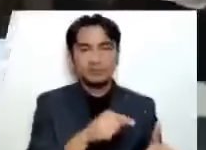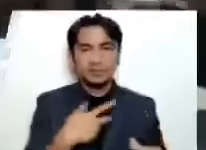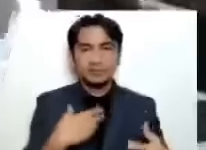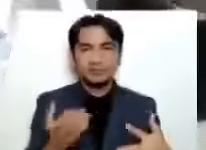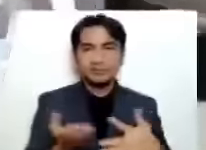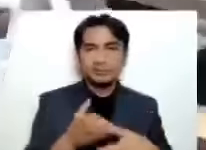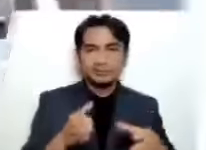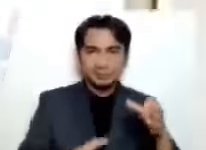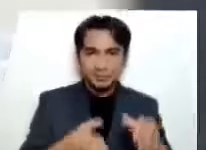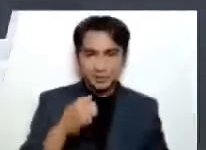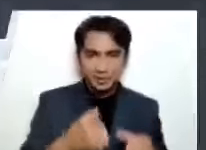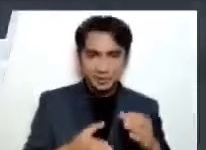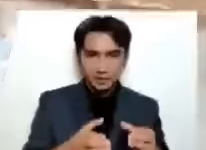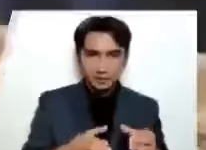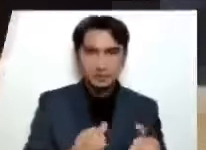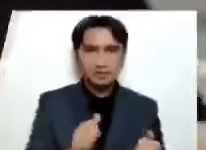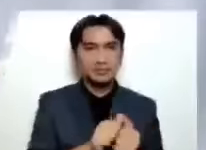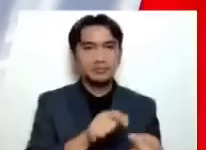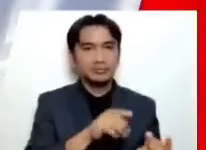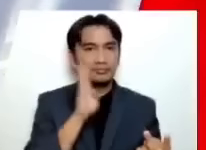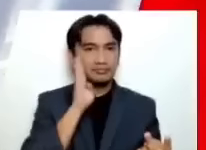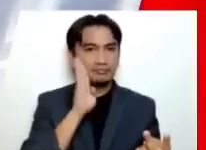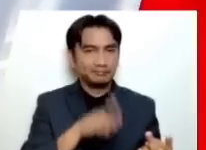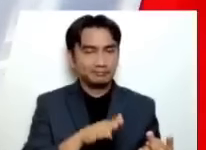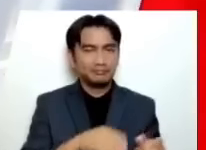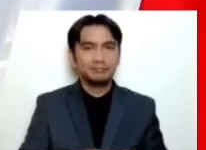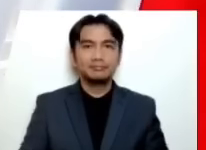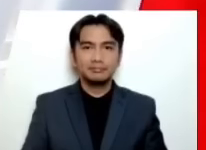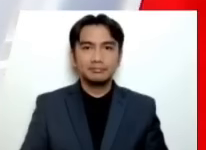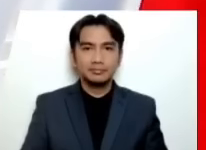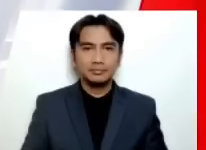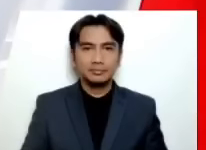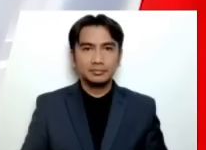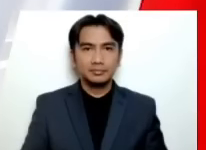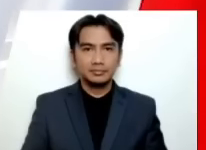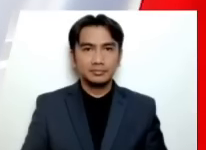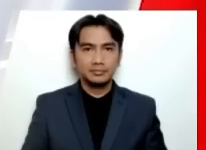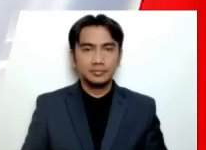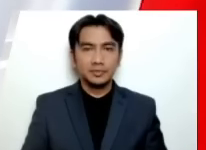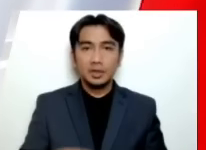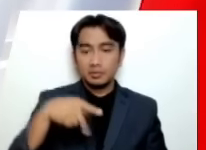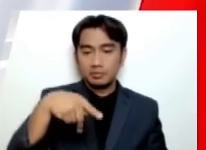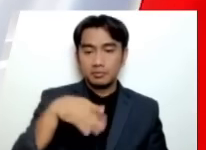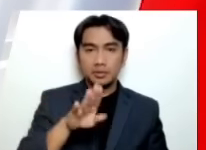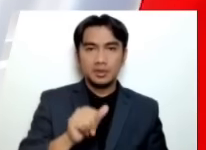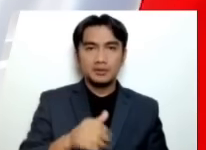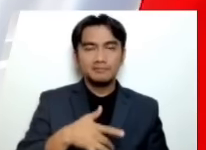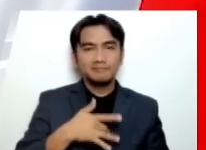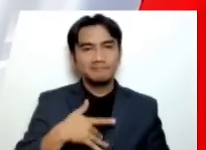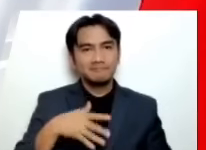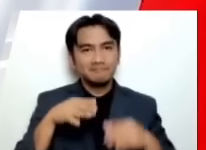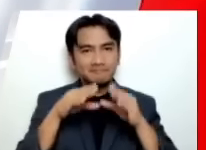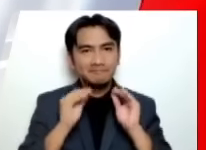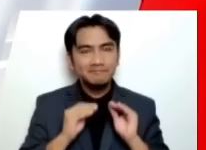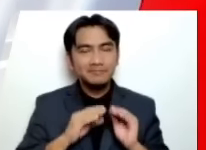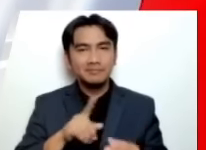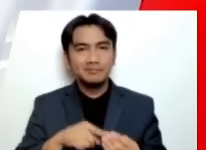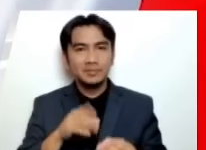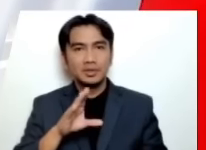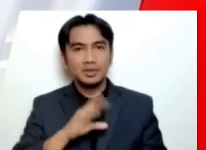naman dito ang kanyang kapatid. Nalulungkot ang pamunuan ng PBA sa nangyari. Di raw sila magkukomento